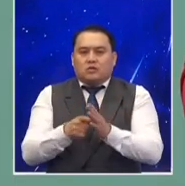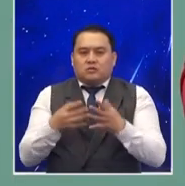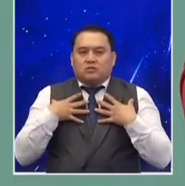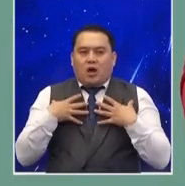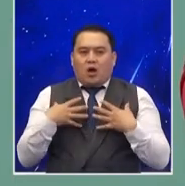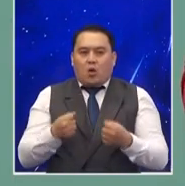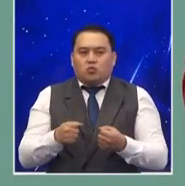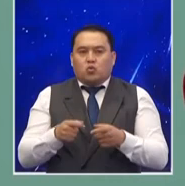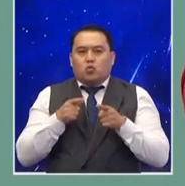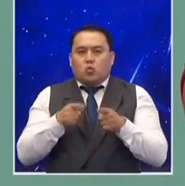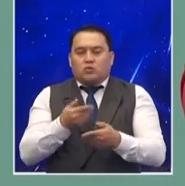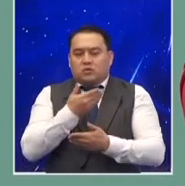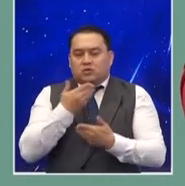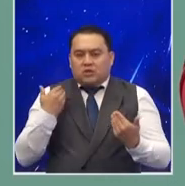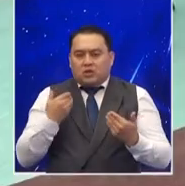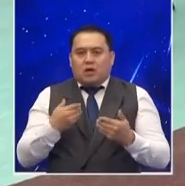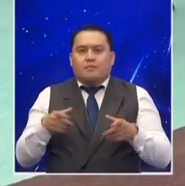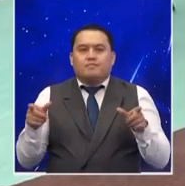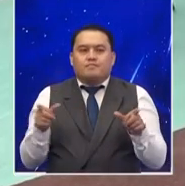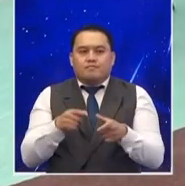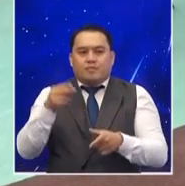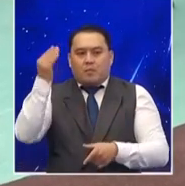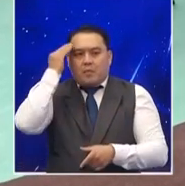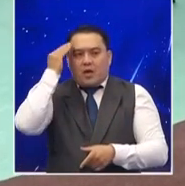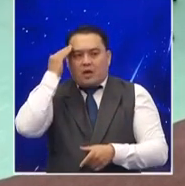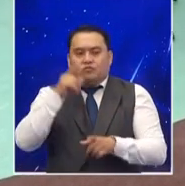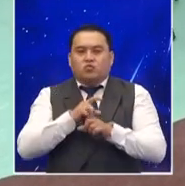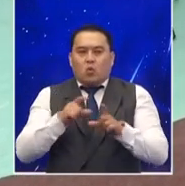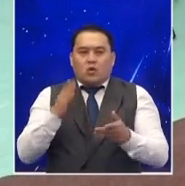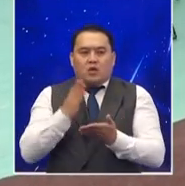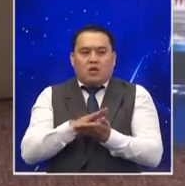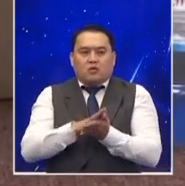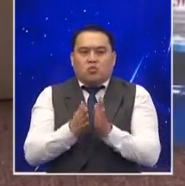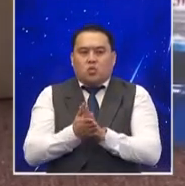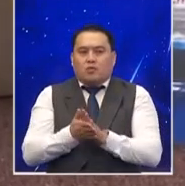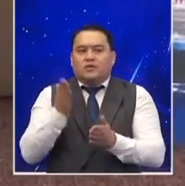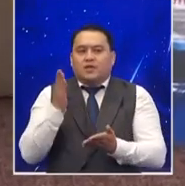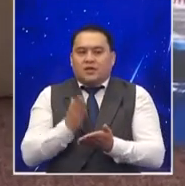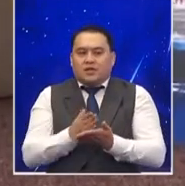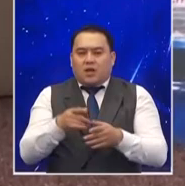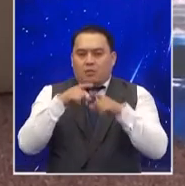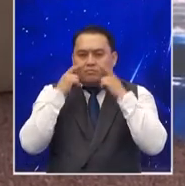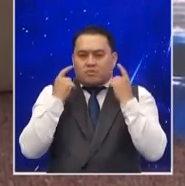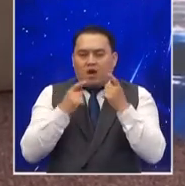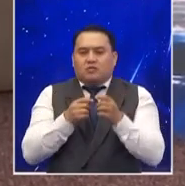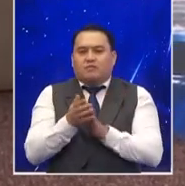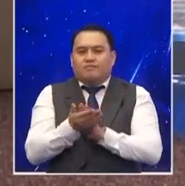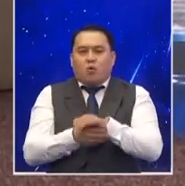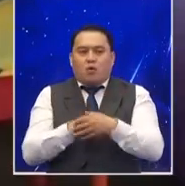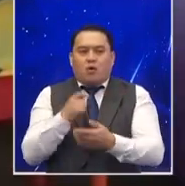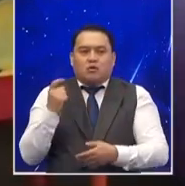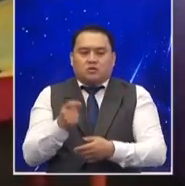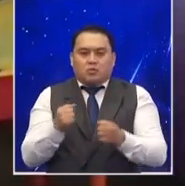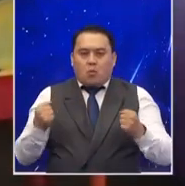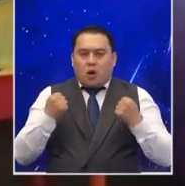учащихся ничего не угрожает. Для соблюдения карантинных мер в образовательных учреждениях есть все необходимое. Маски, санитайзеры, а также